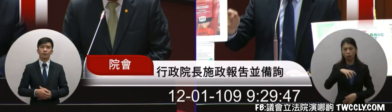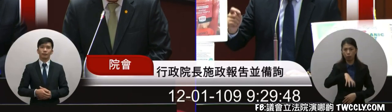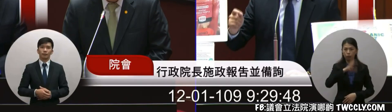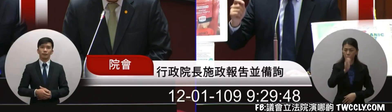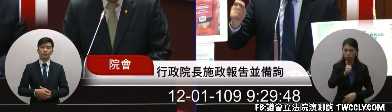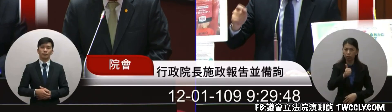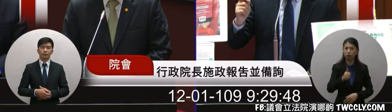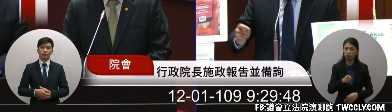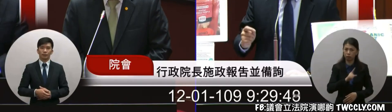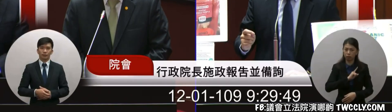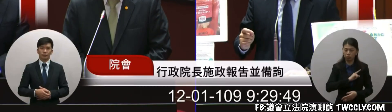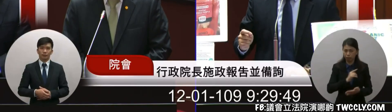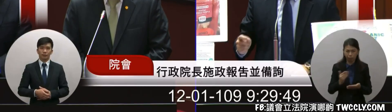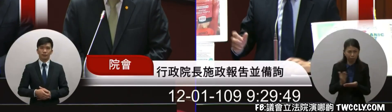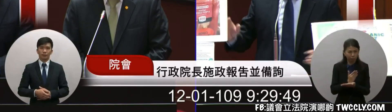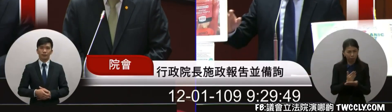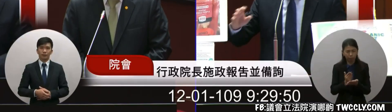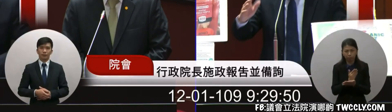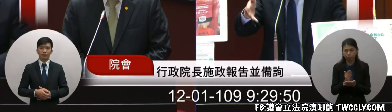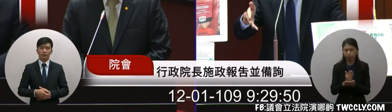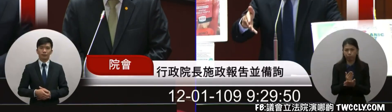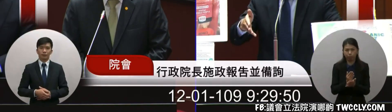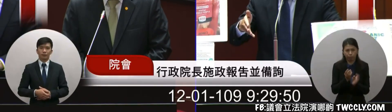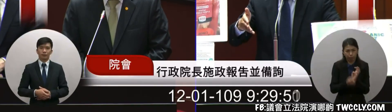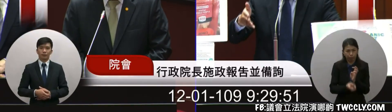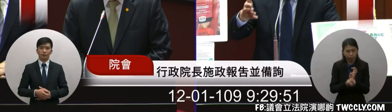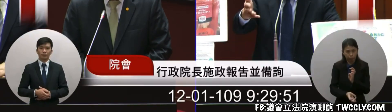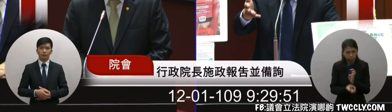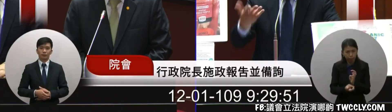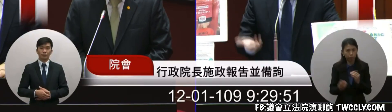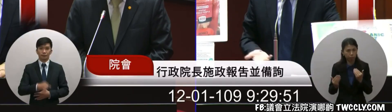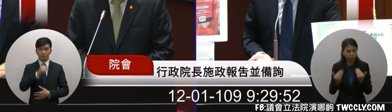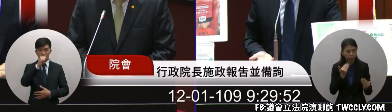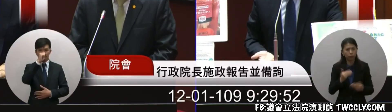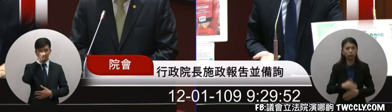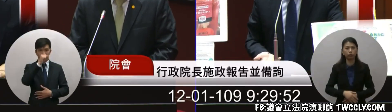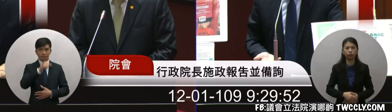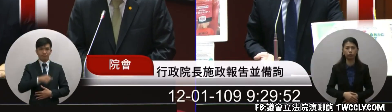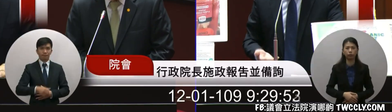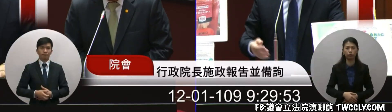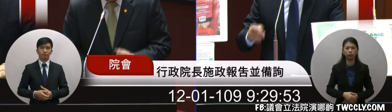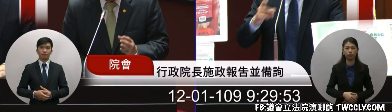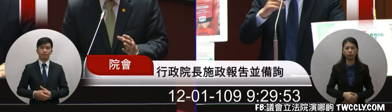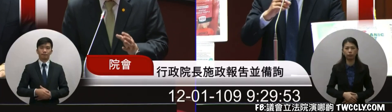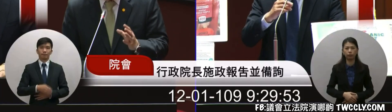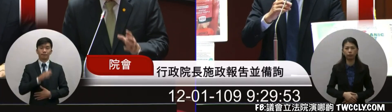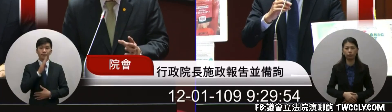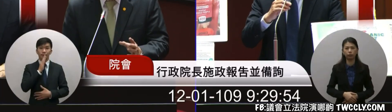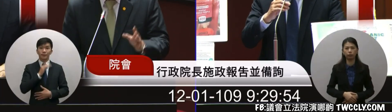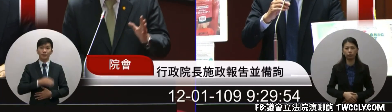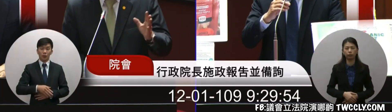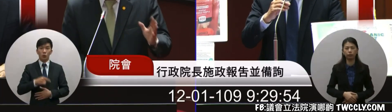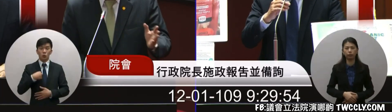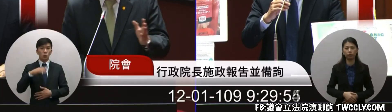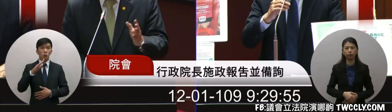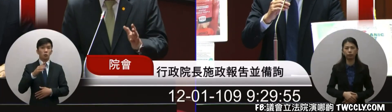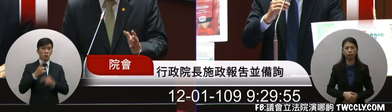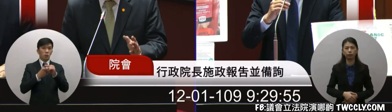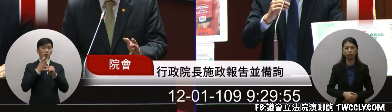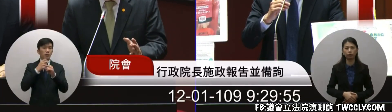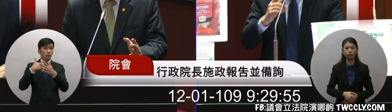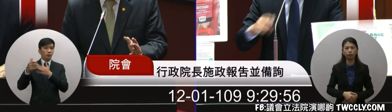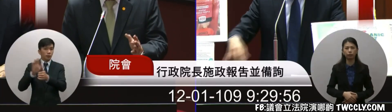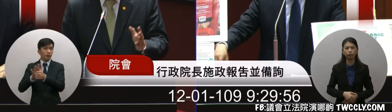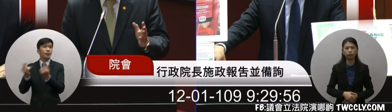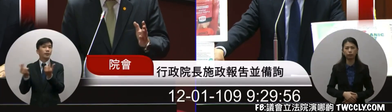评估上这个要认真的做好不好，好吧先这样子了我想这个应该是可以承诺了 是我们事实上是协助，比如说像宜兰跟嘉